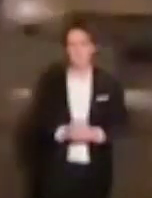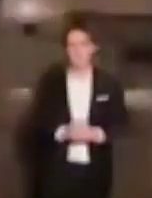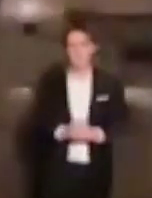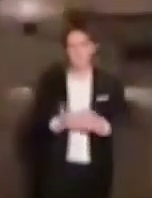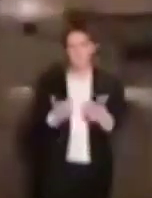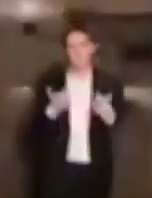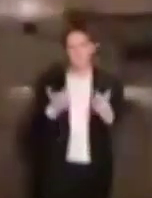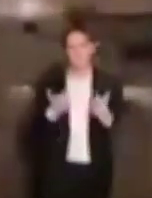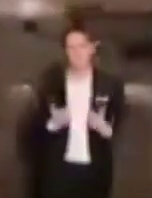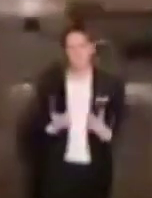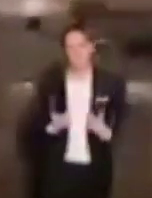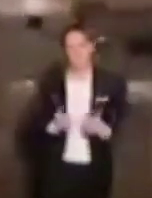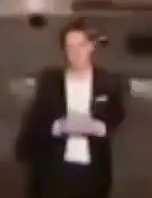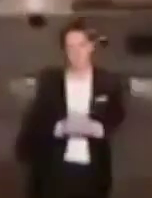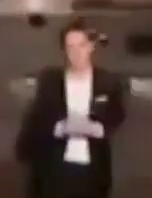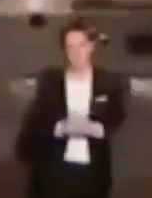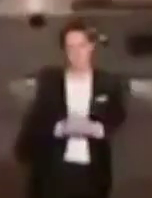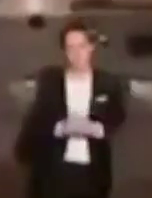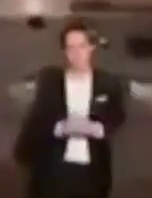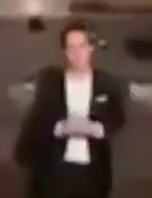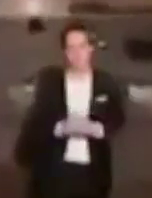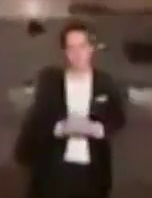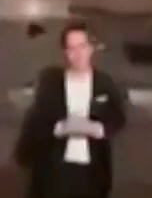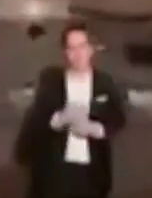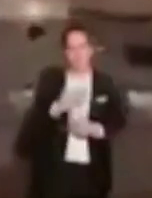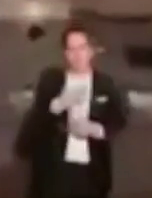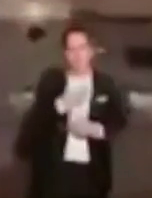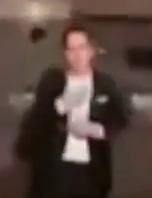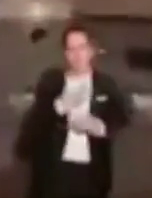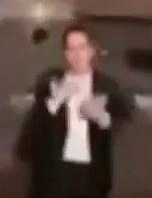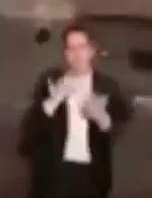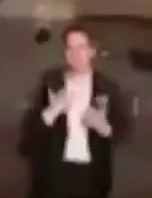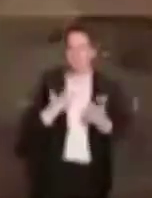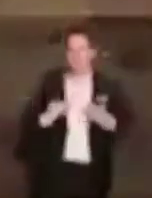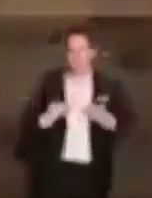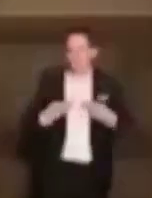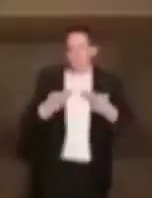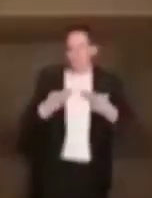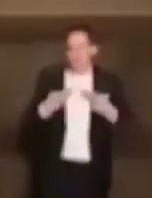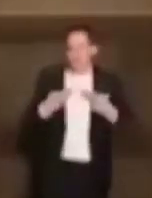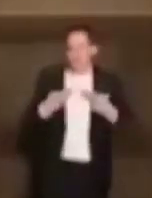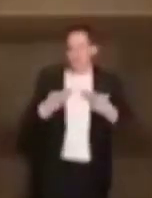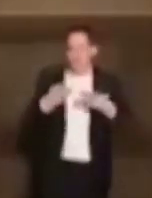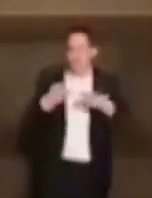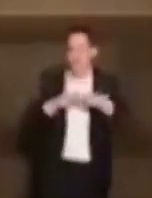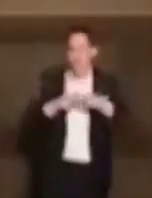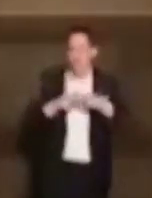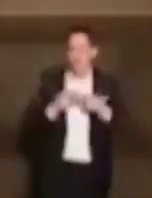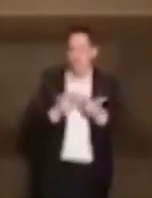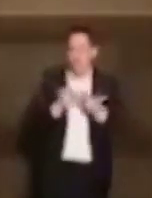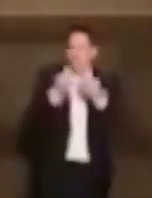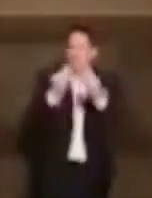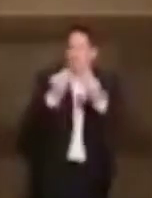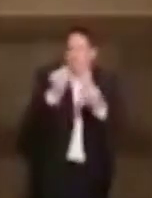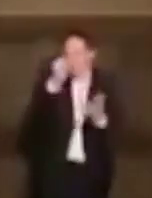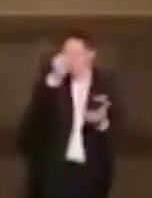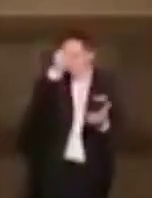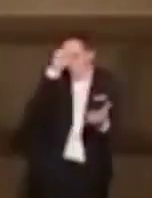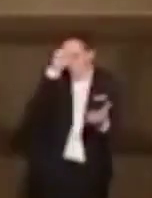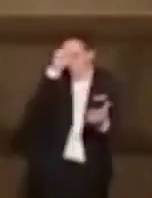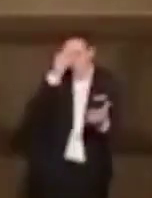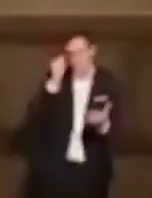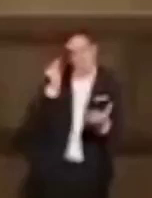ولی می‌بینیم که این فقط روی زبان شماست، لقلقه زبان شماست.